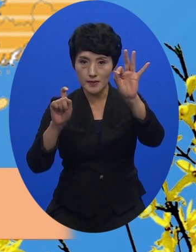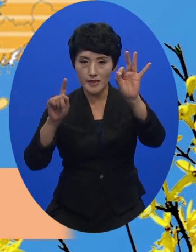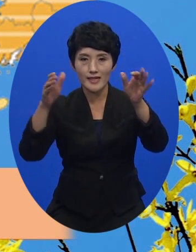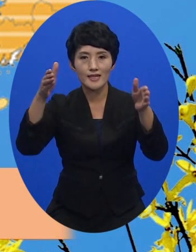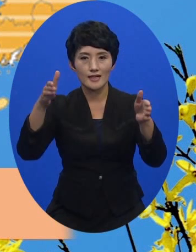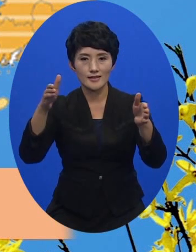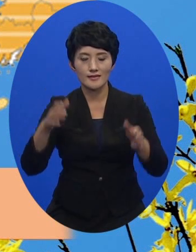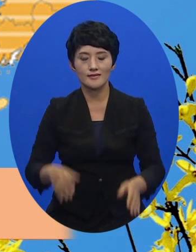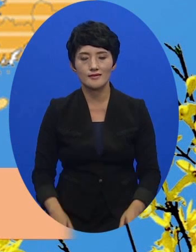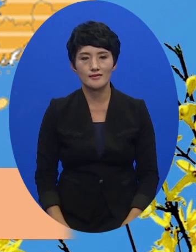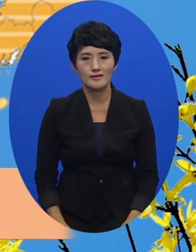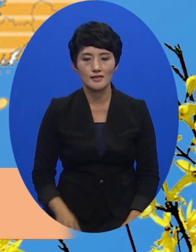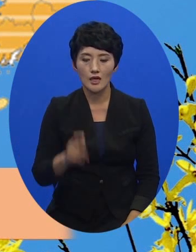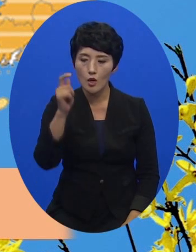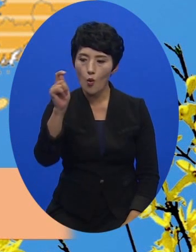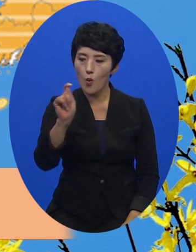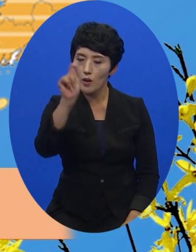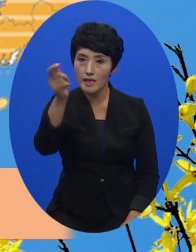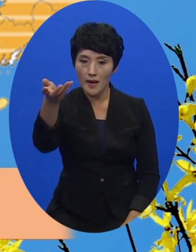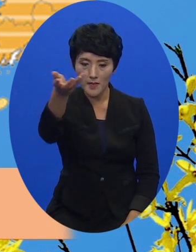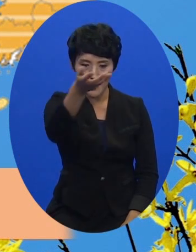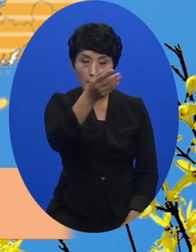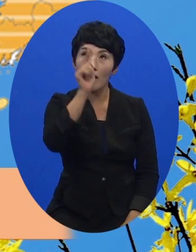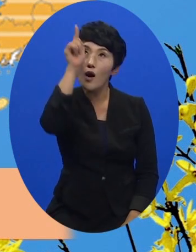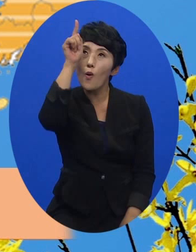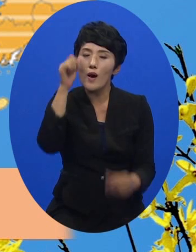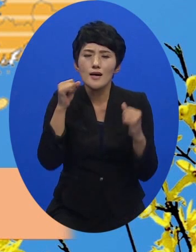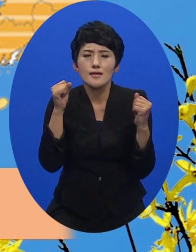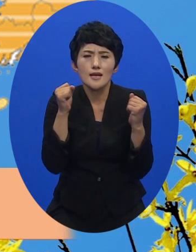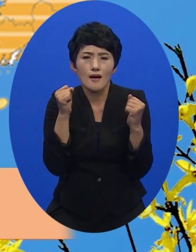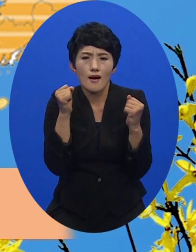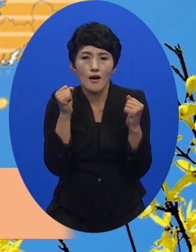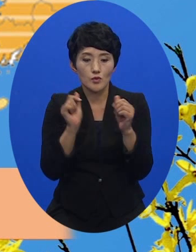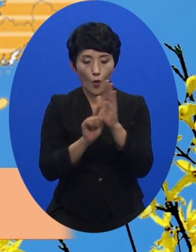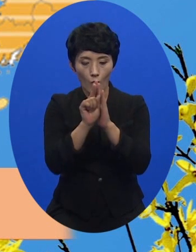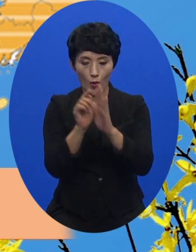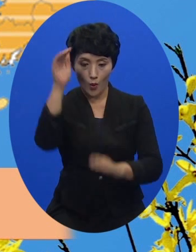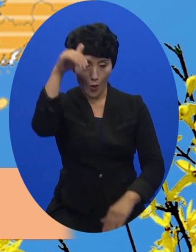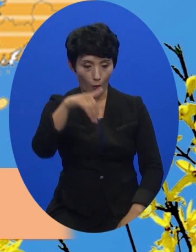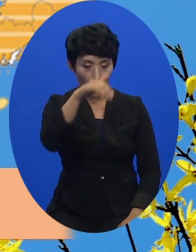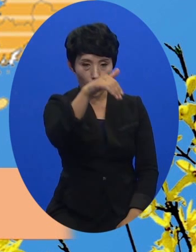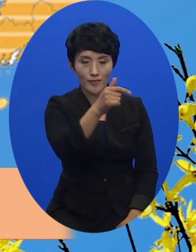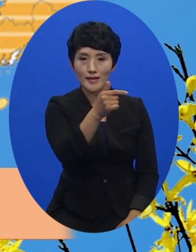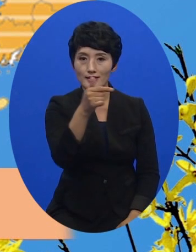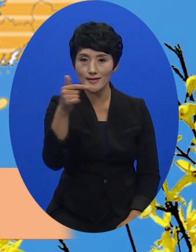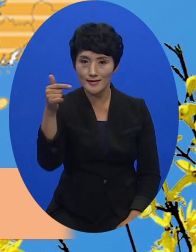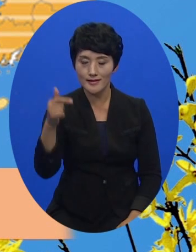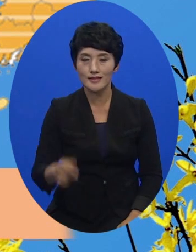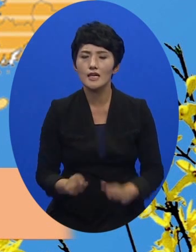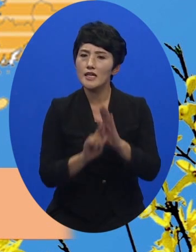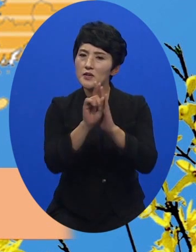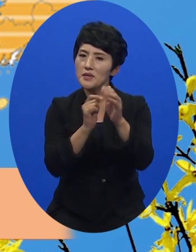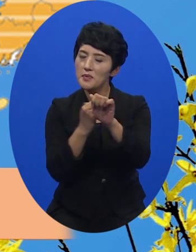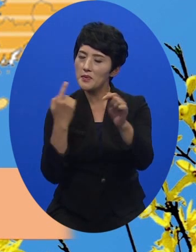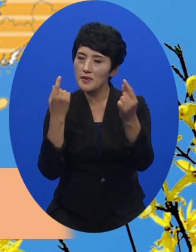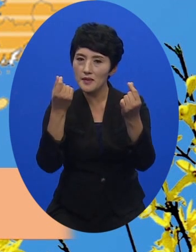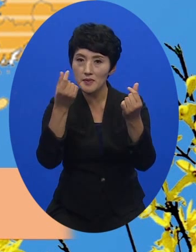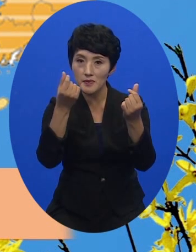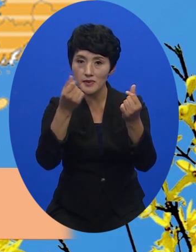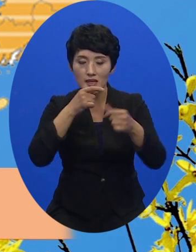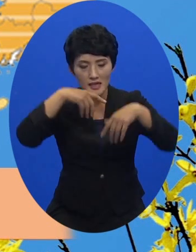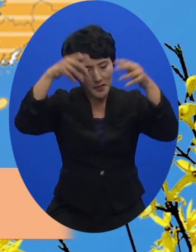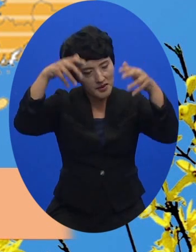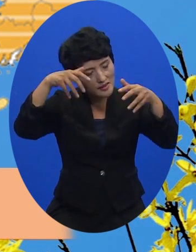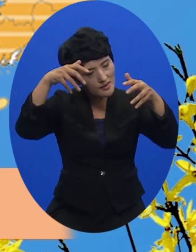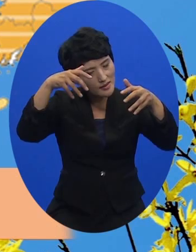11일까지 는 이동성 고기압과 상층 1개의 영향으로 기온 변화가 크게 씁니다 기온은 평년과 비슷하겠다 꼭